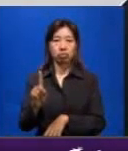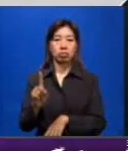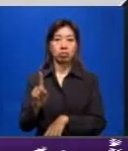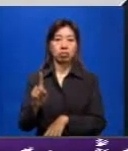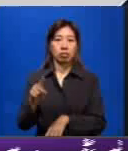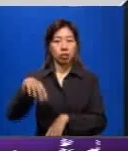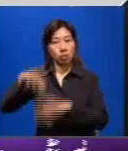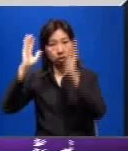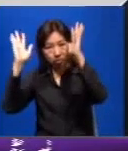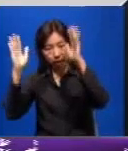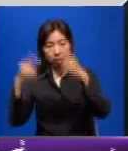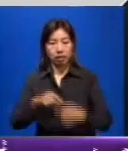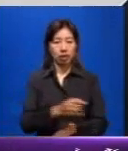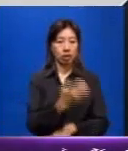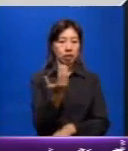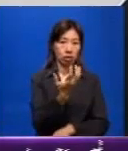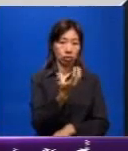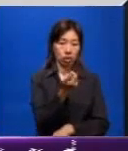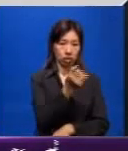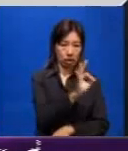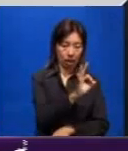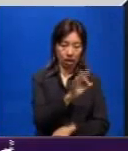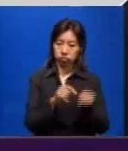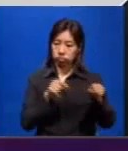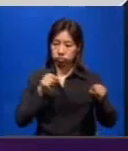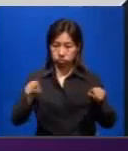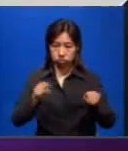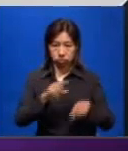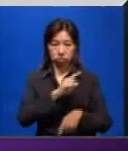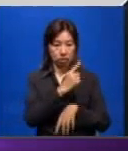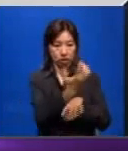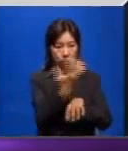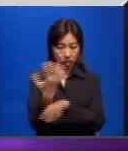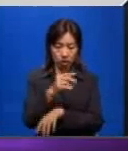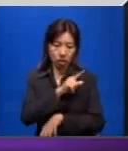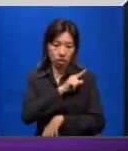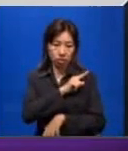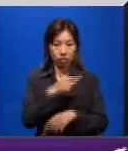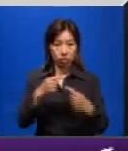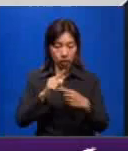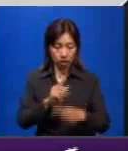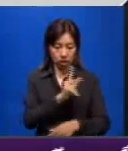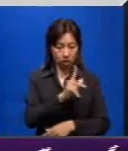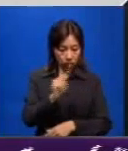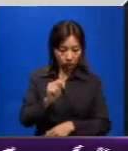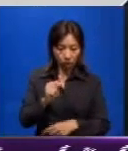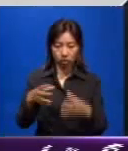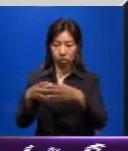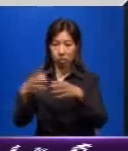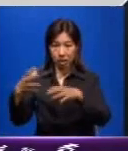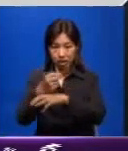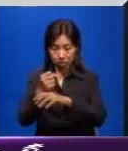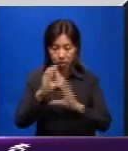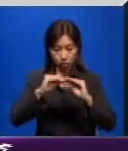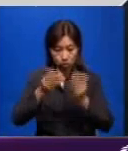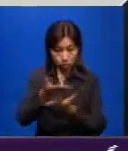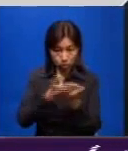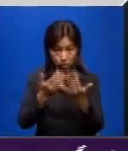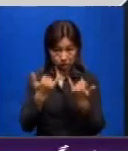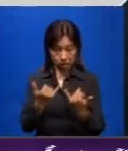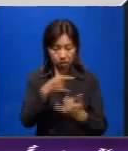ธ์และช่อง9อสมทจัดการถ่ายทอดสดการหารือการจัดการเลือกตั้งใหม่ระหว่างกกต.กับผู้แทนพรรคการเมือง